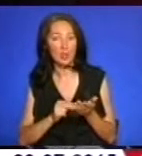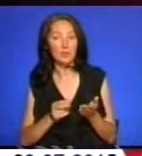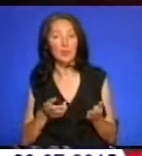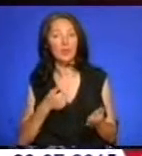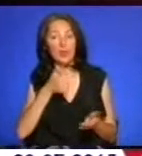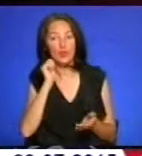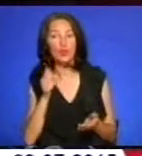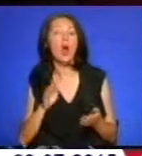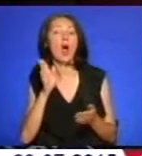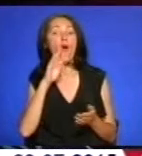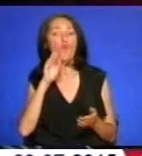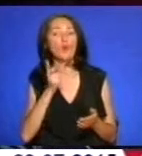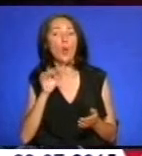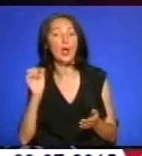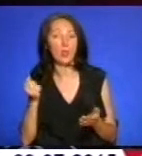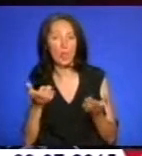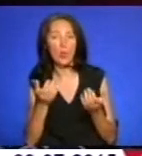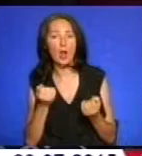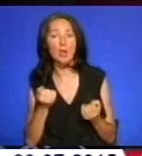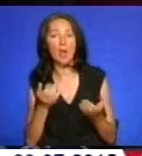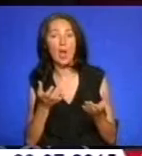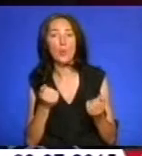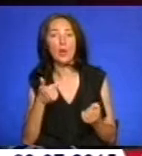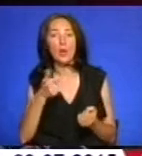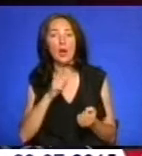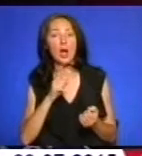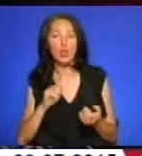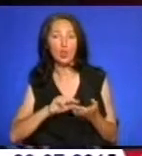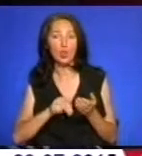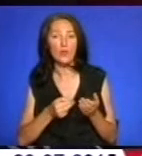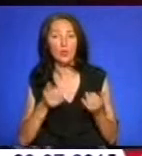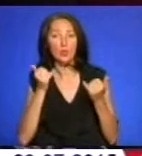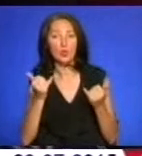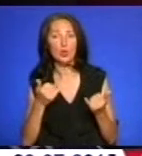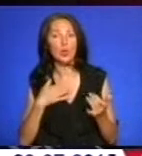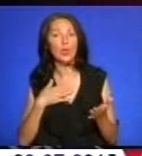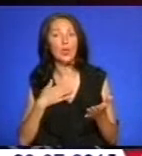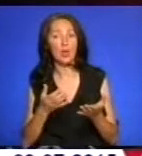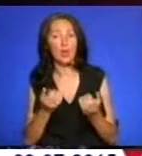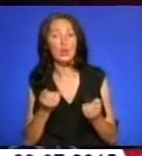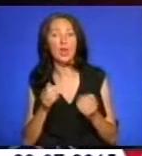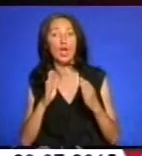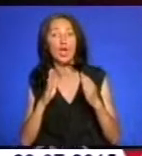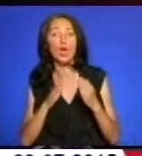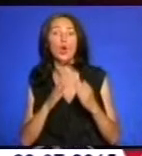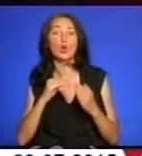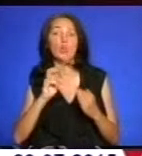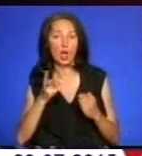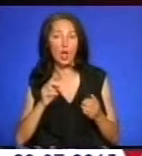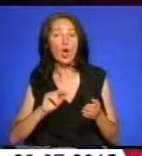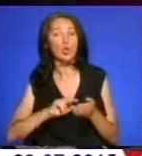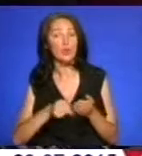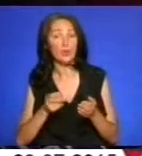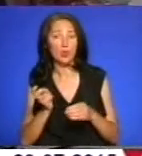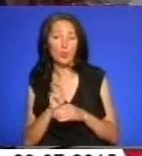в водоканалі брали в газі довідку, сьогодні ми взяли в домоуправління і прийшли